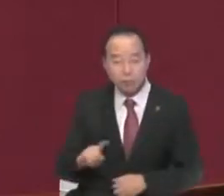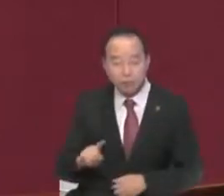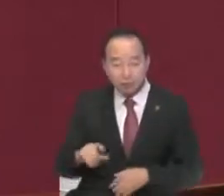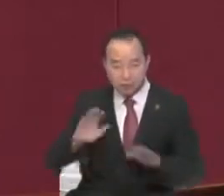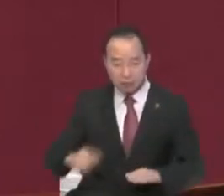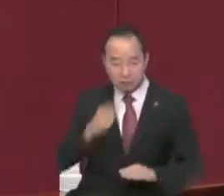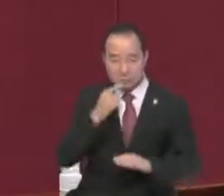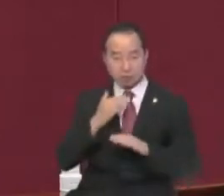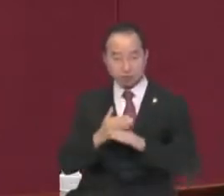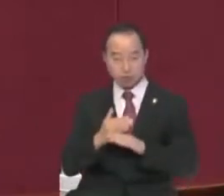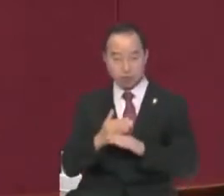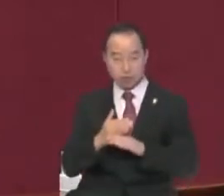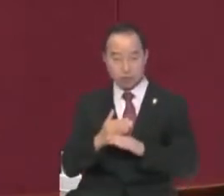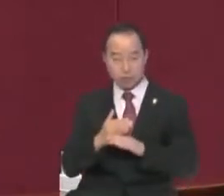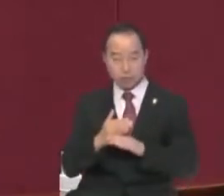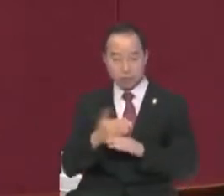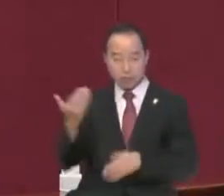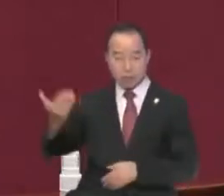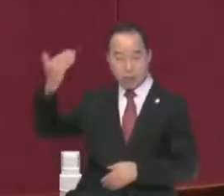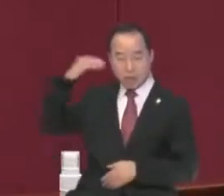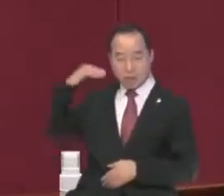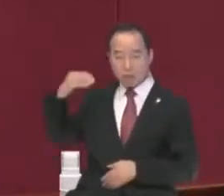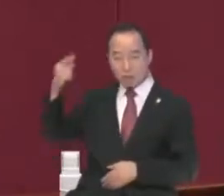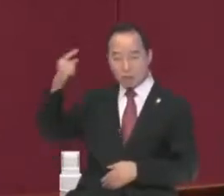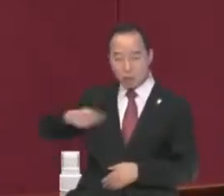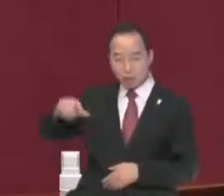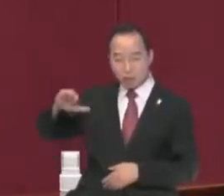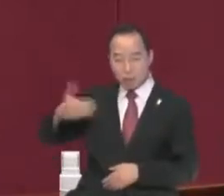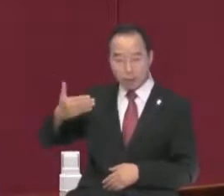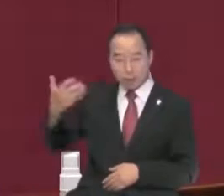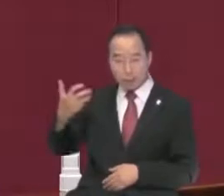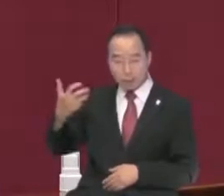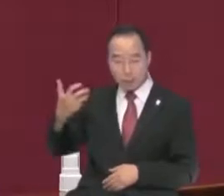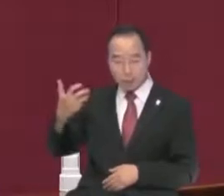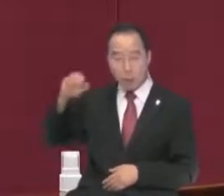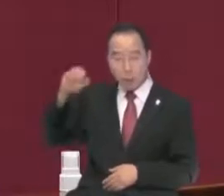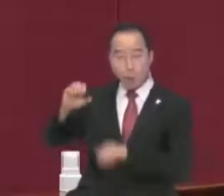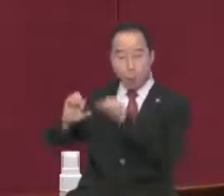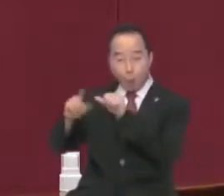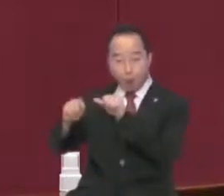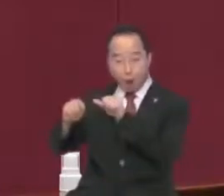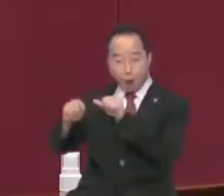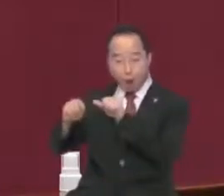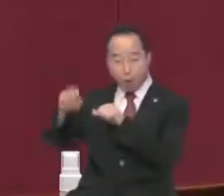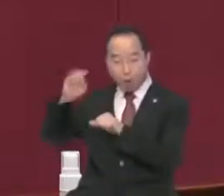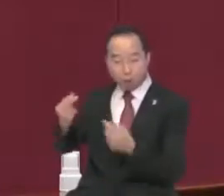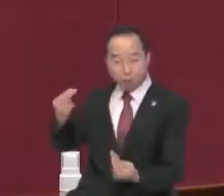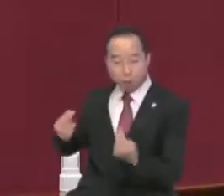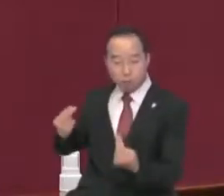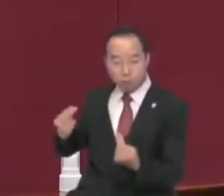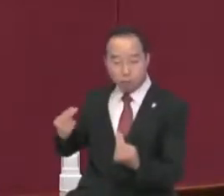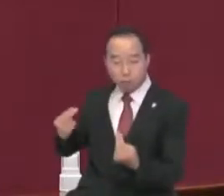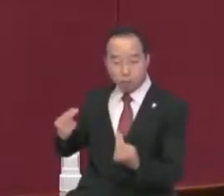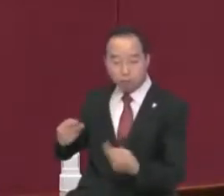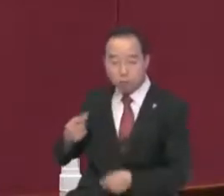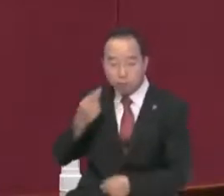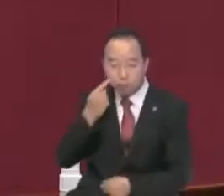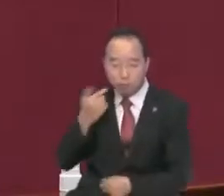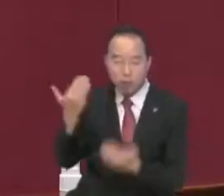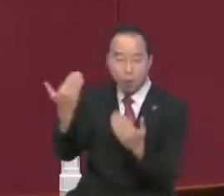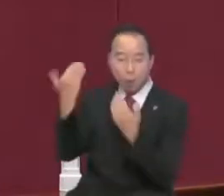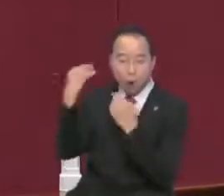민주주의와 80년 5월 광주를 비교합니다. 우리 세대의 눈은 과거에 머물러 있습니다. 하지만